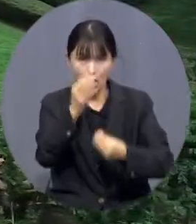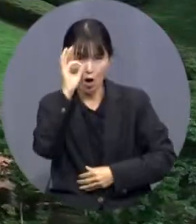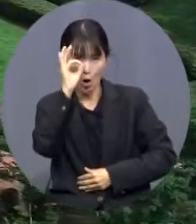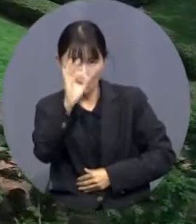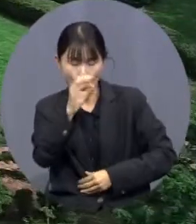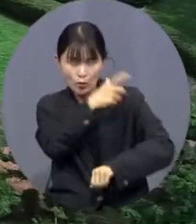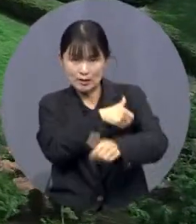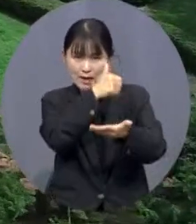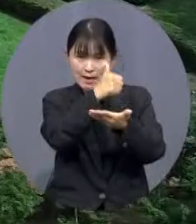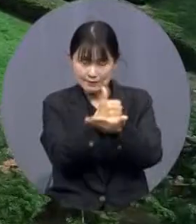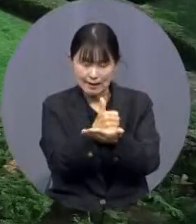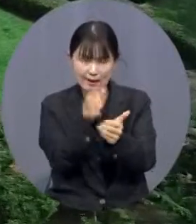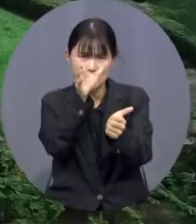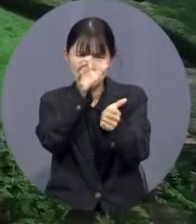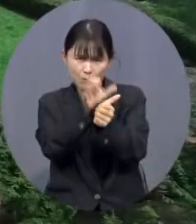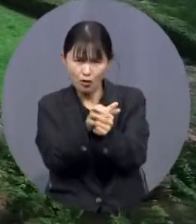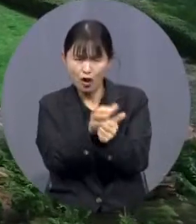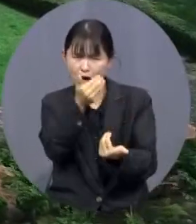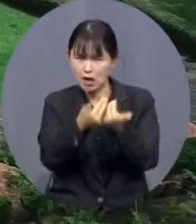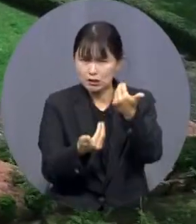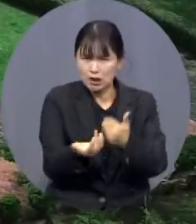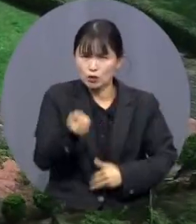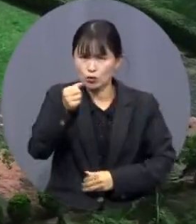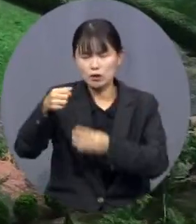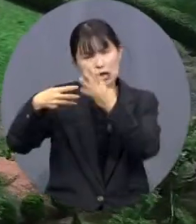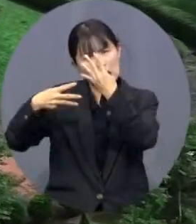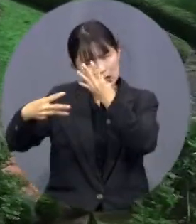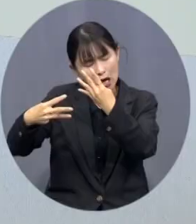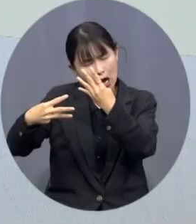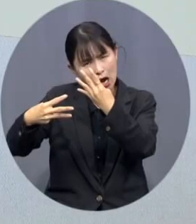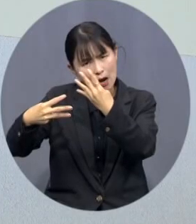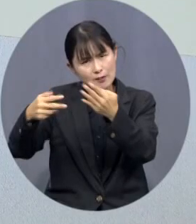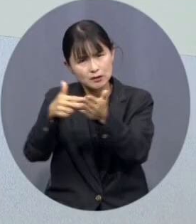이사장 임명권으로 갈등을 겪고 있는 4.3